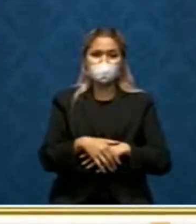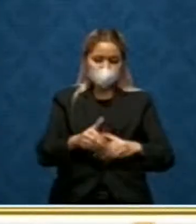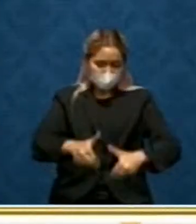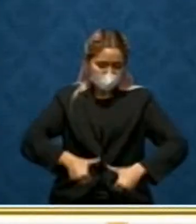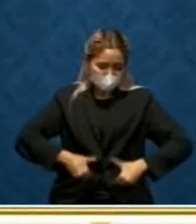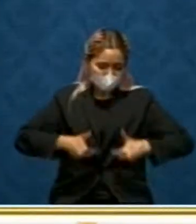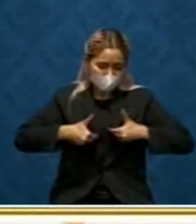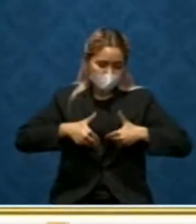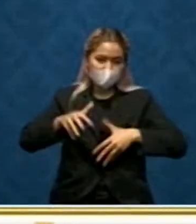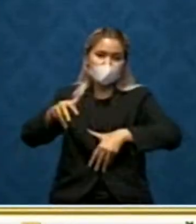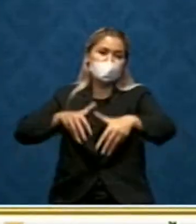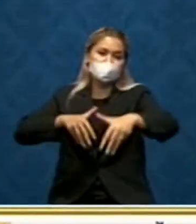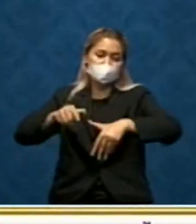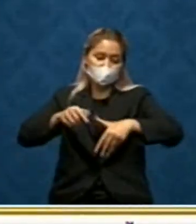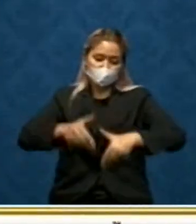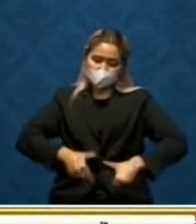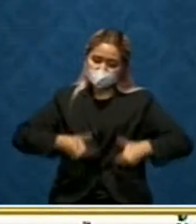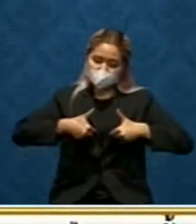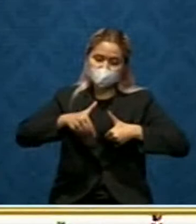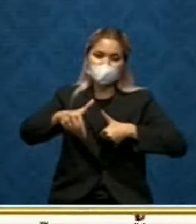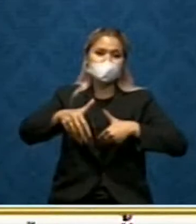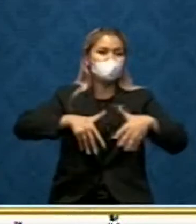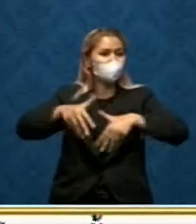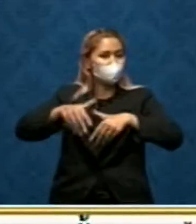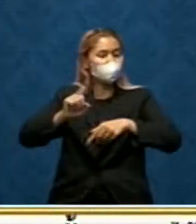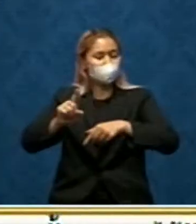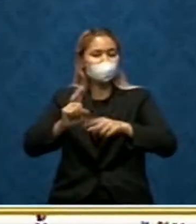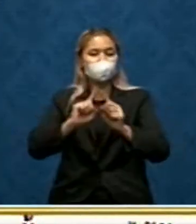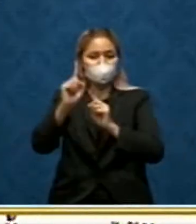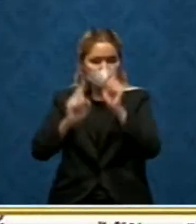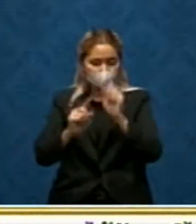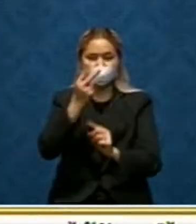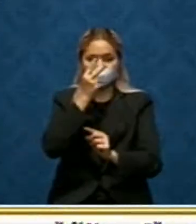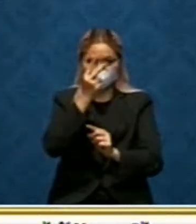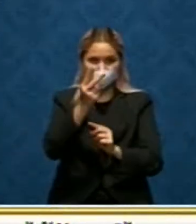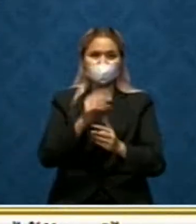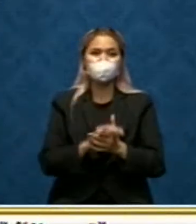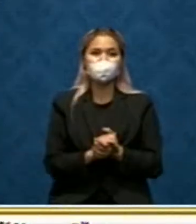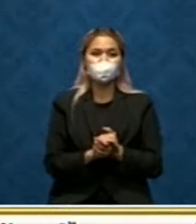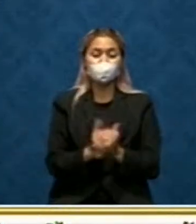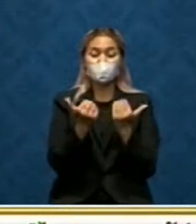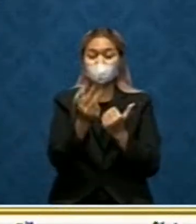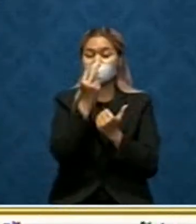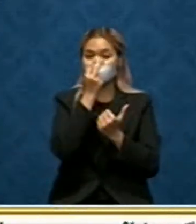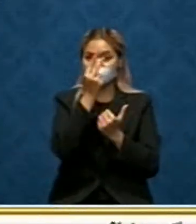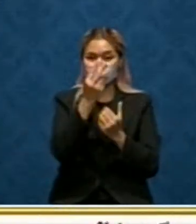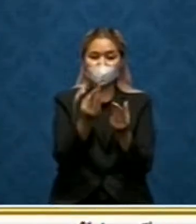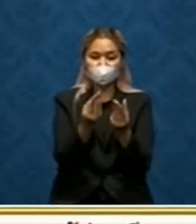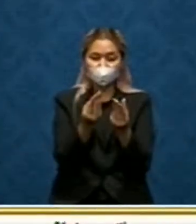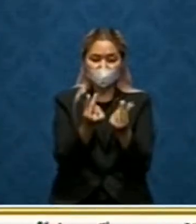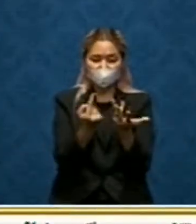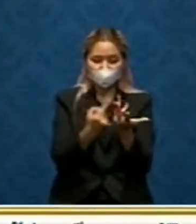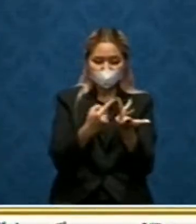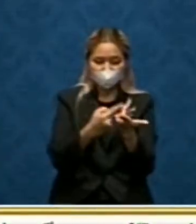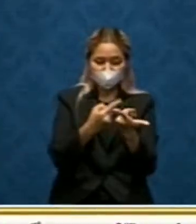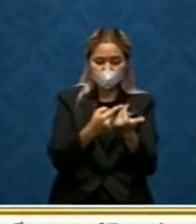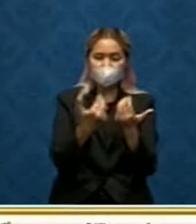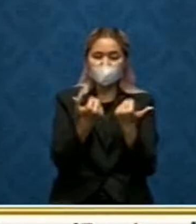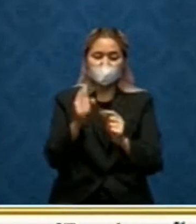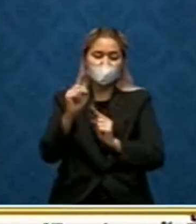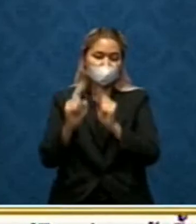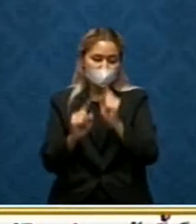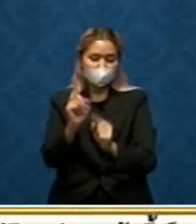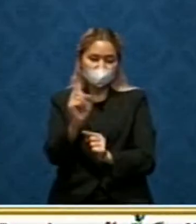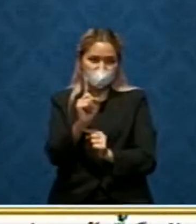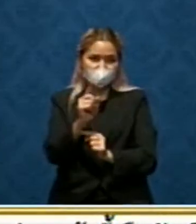องจไ ๆของปจชน วิธีชีวจิมาวắtกันเพรนั้นท่านก็ตอบตัเลขมาแต่ว่า วันนี้วัดกันท